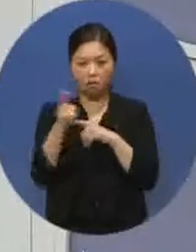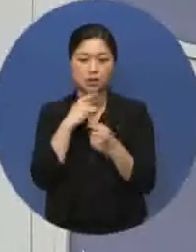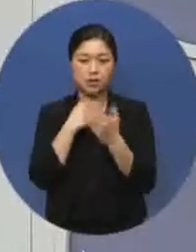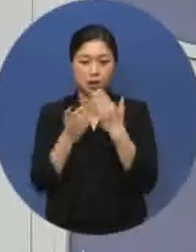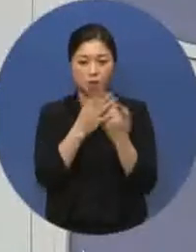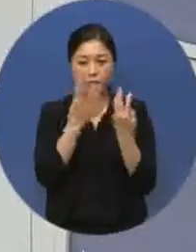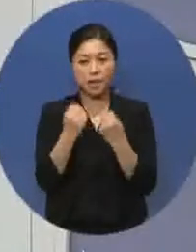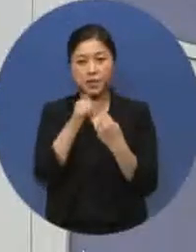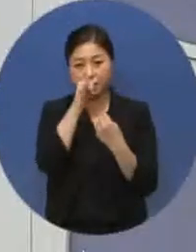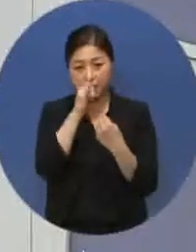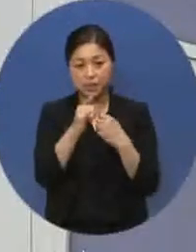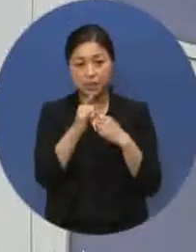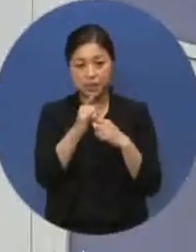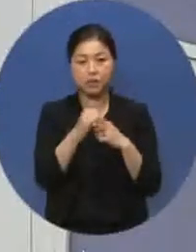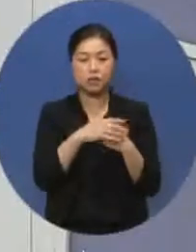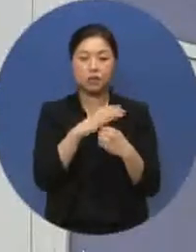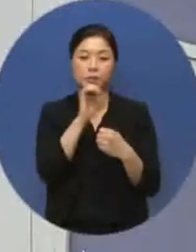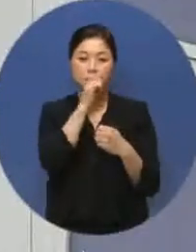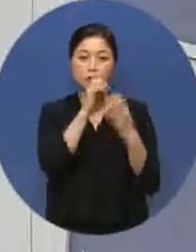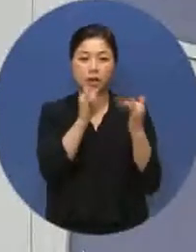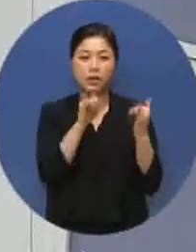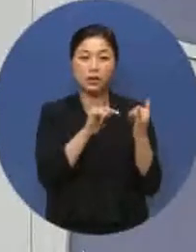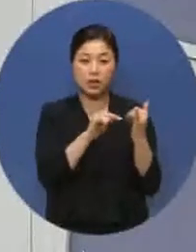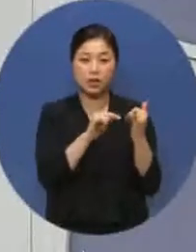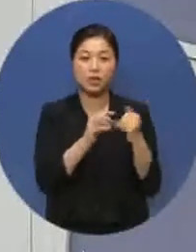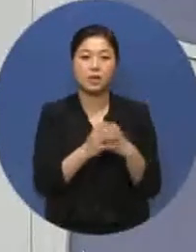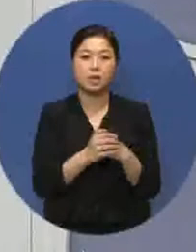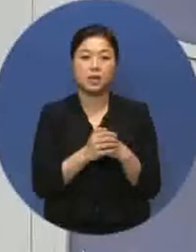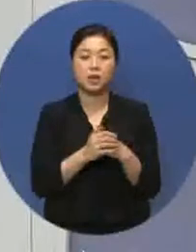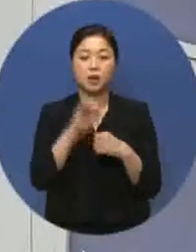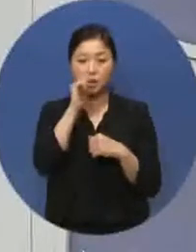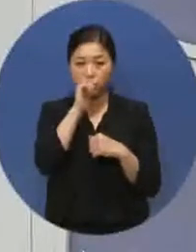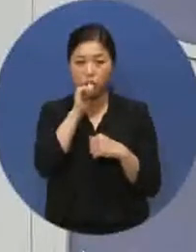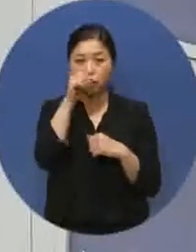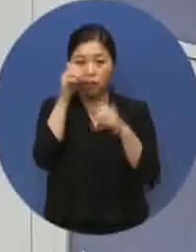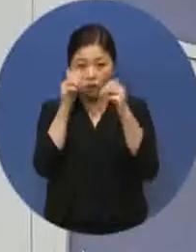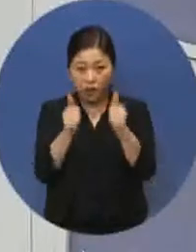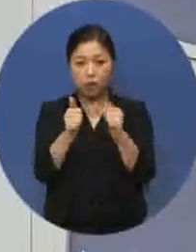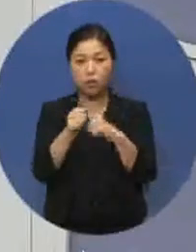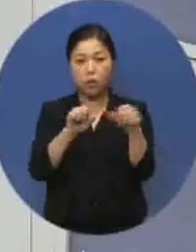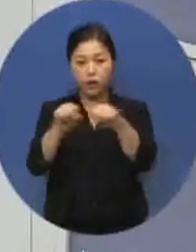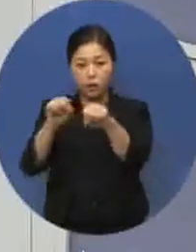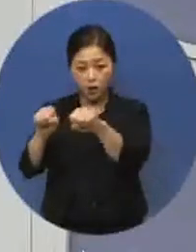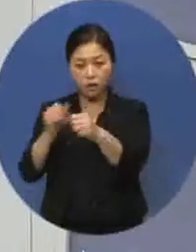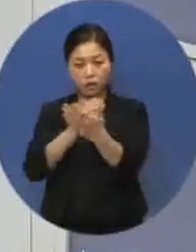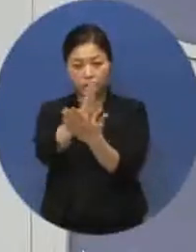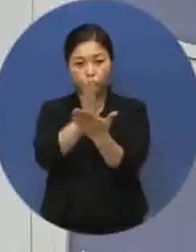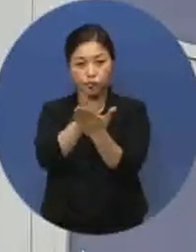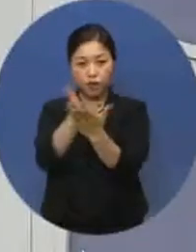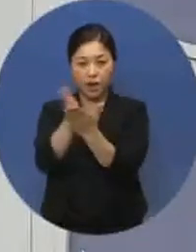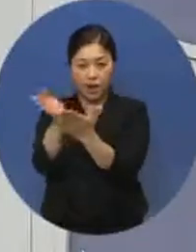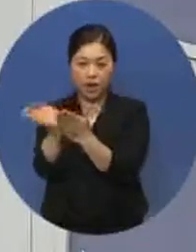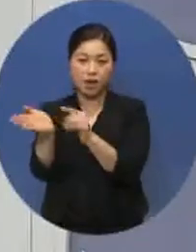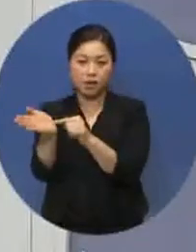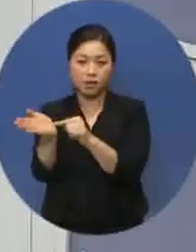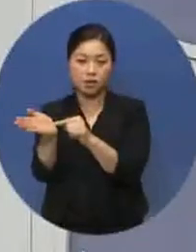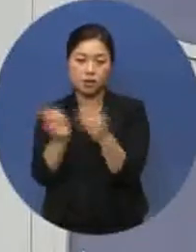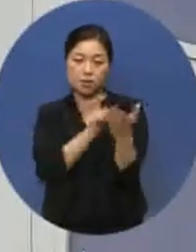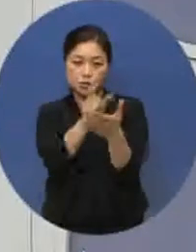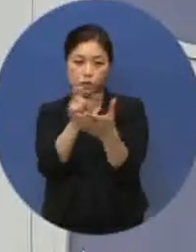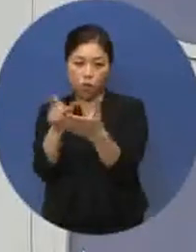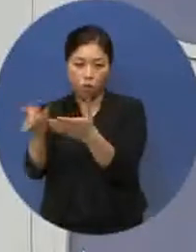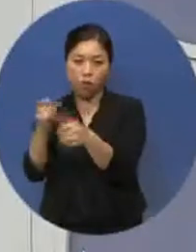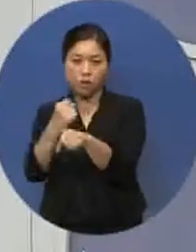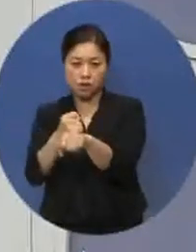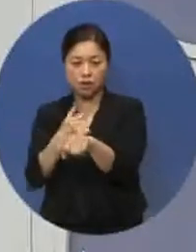다양한 전공을 경험한 변호사들이 이제 변호사로서 활동을 하면서 전문 분야에 등록을 해서